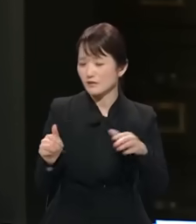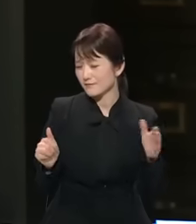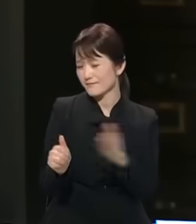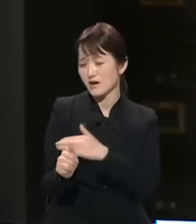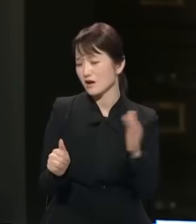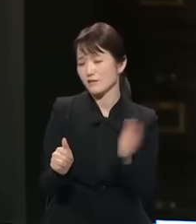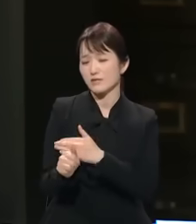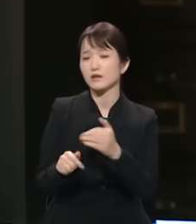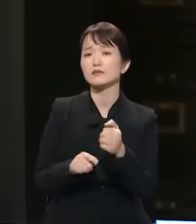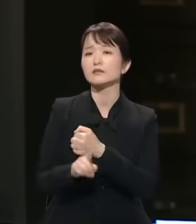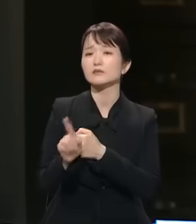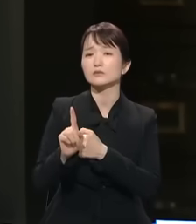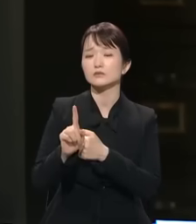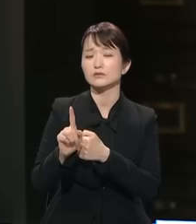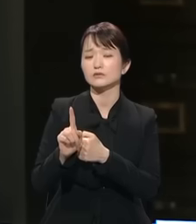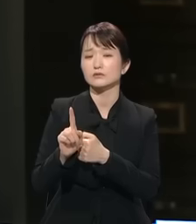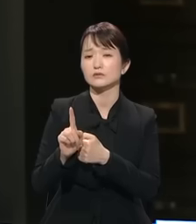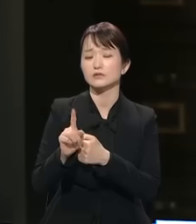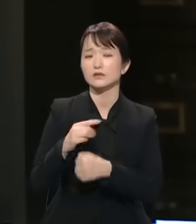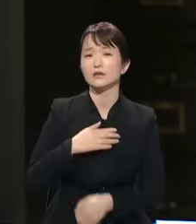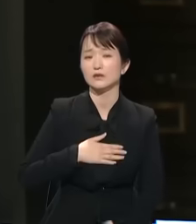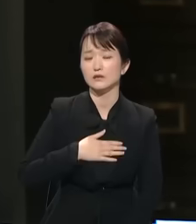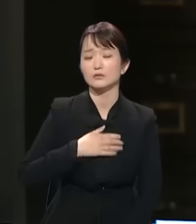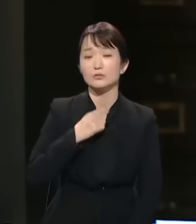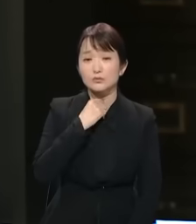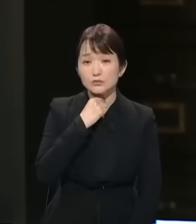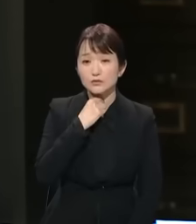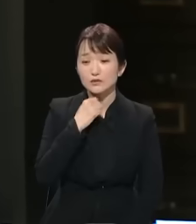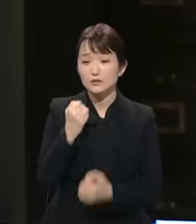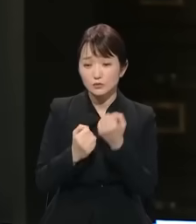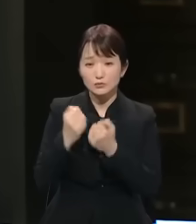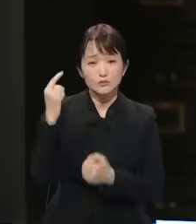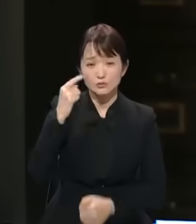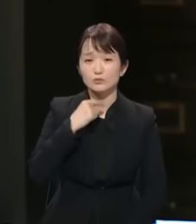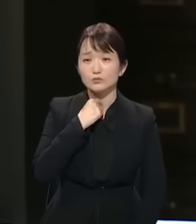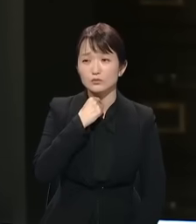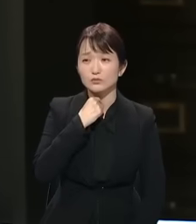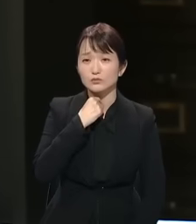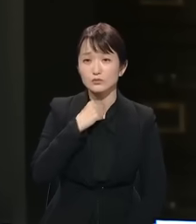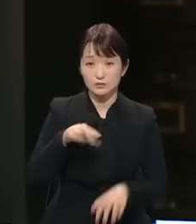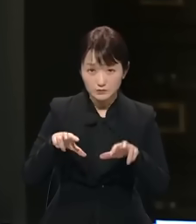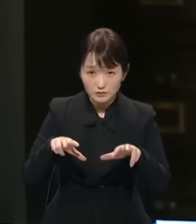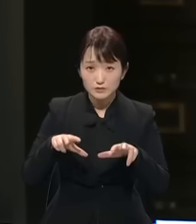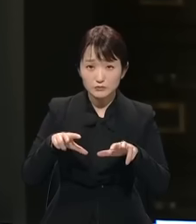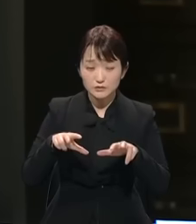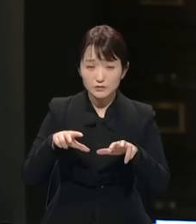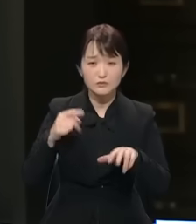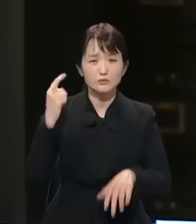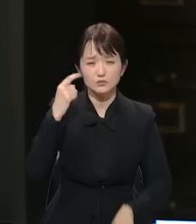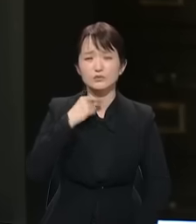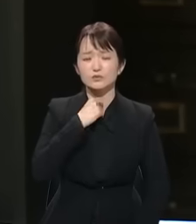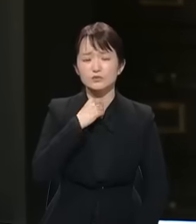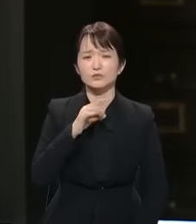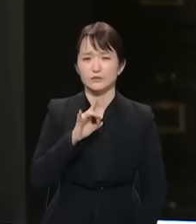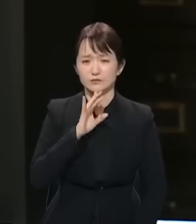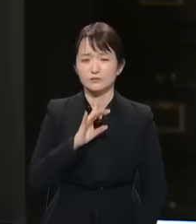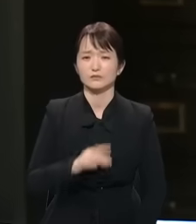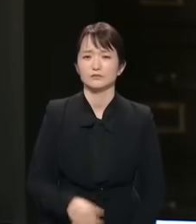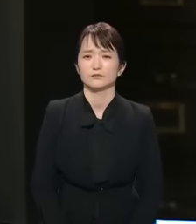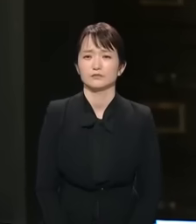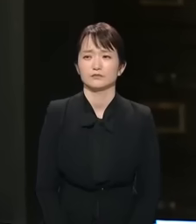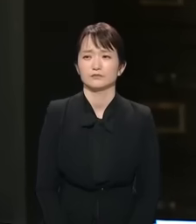놀이터에서 뺨을 때렸는지에 대한 설명을 좀 듣고 싶다. 지금이라도 단지 이것뿐이었습니다.